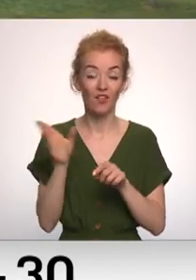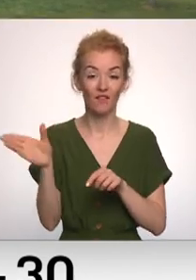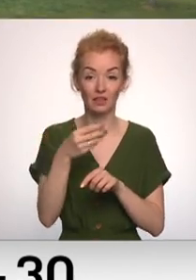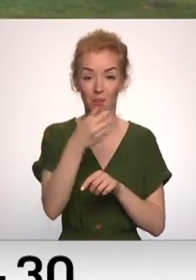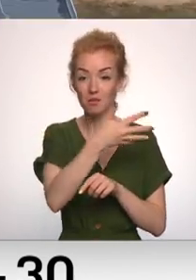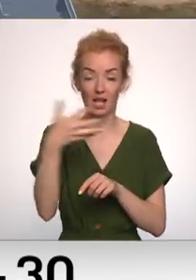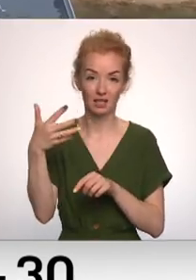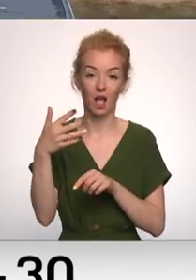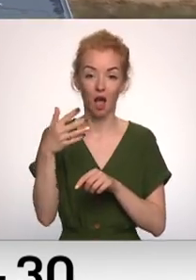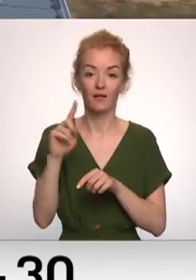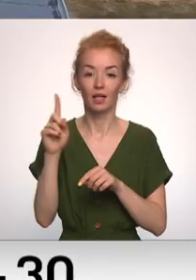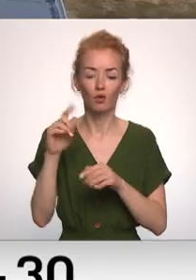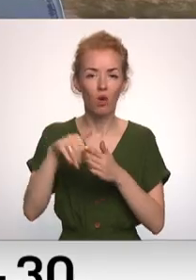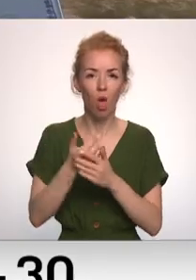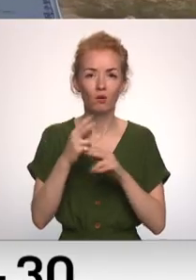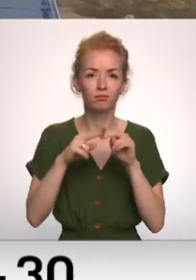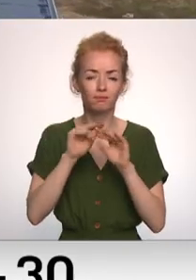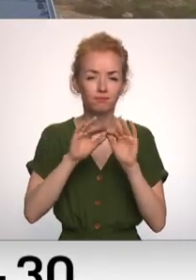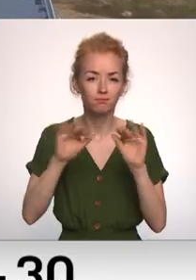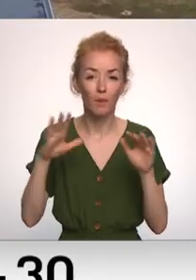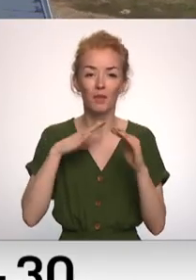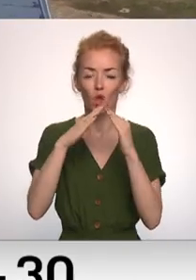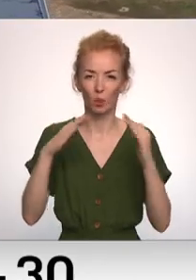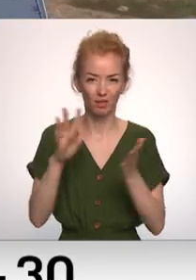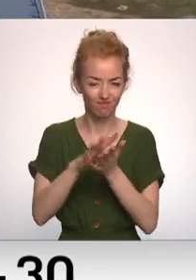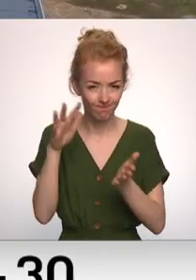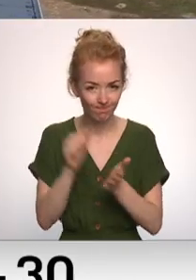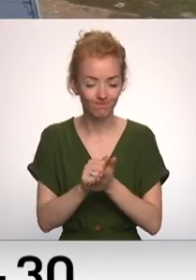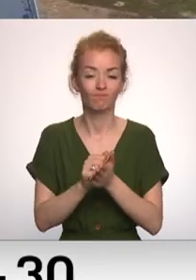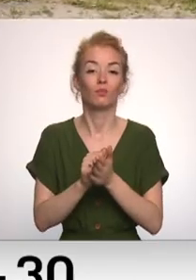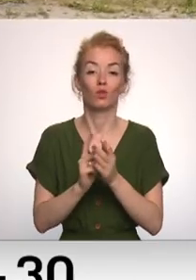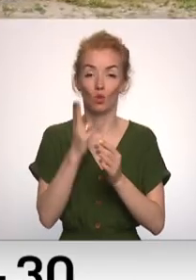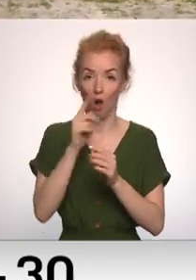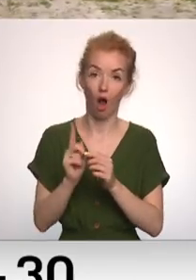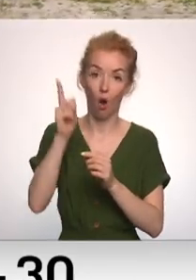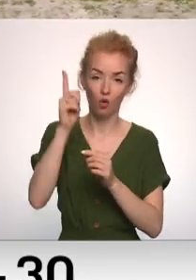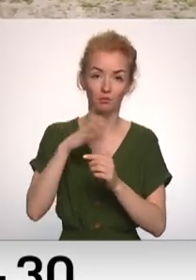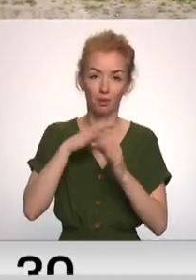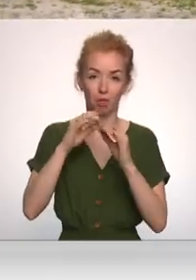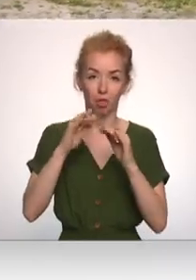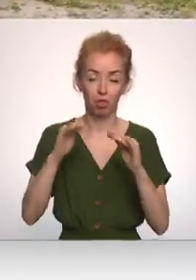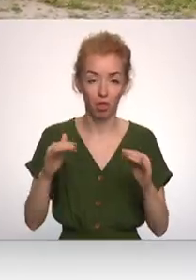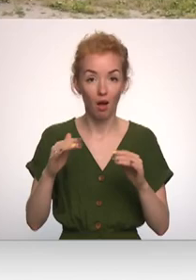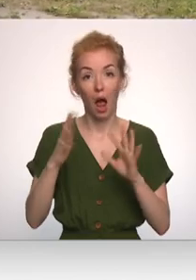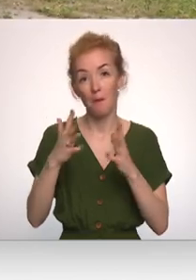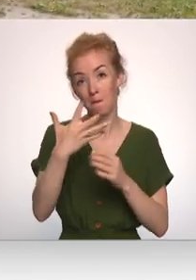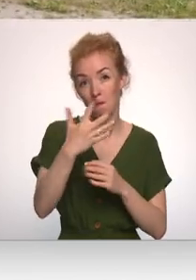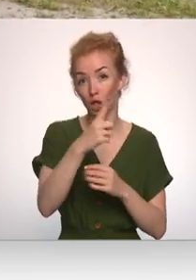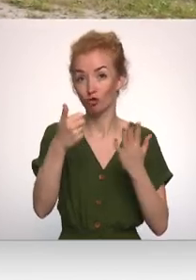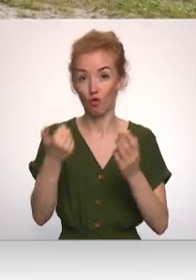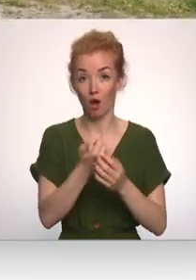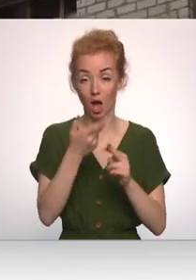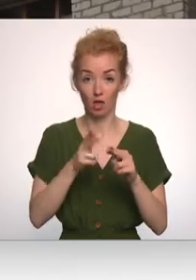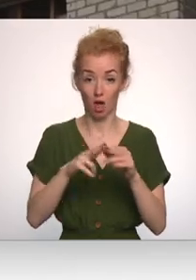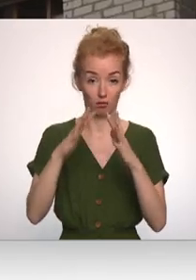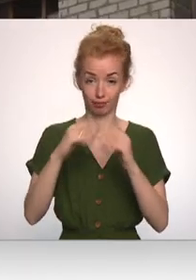stāvi augšā pārmūrēti, ja, viņam arī bija tā, ka jumti bija bojāti, tad no augšas viņi sākus bija drupināties, vēl gadi 5-6 vienkārši arvais